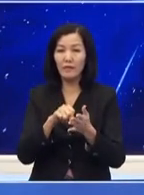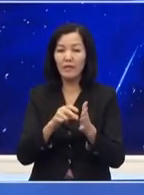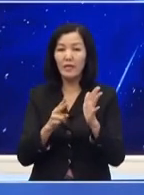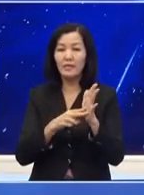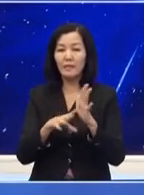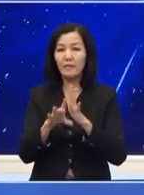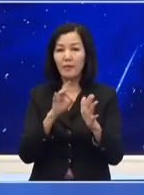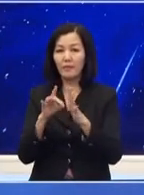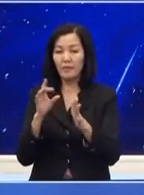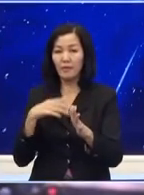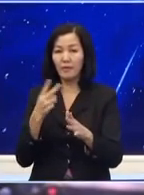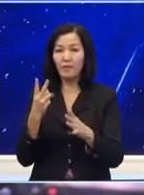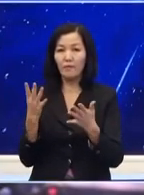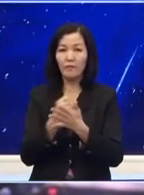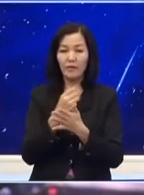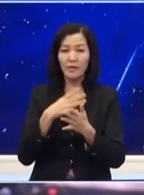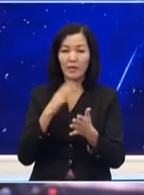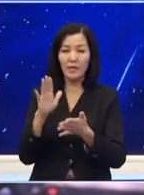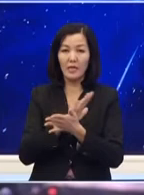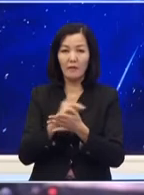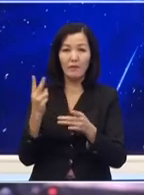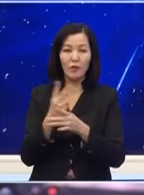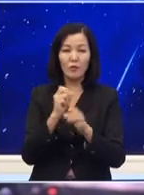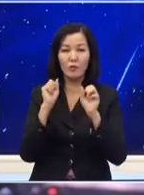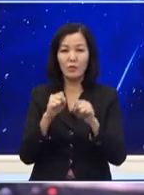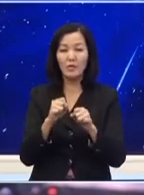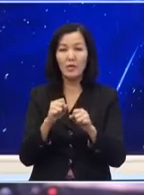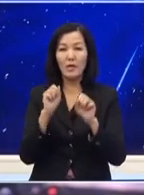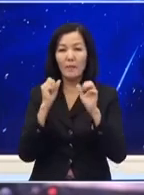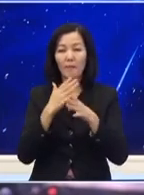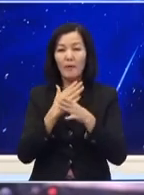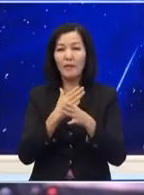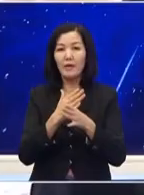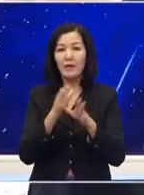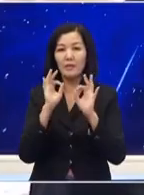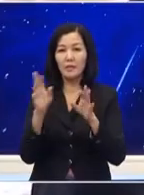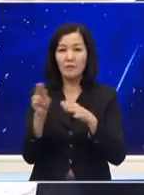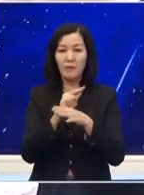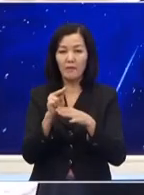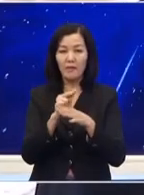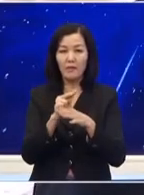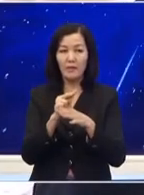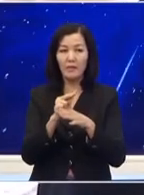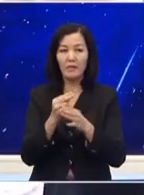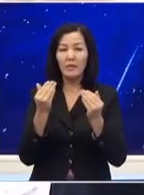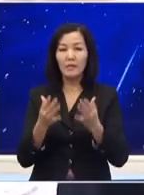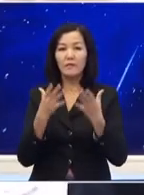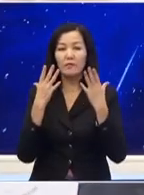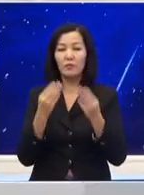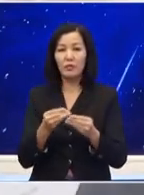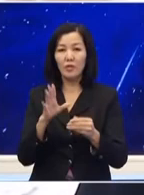отбор и обучение. 2 выиграли грант. Второй шанс помогает осужденным встать на путь исправления. На сегодняшний день,